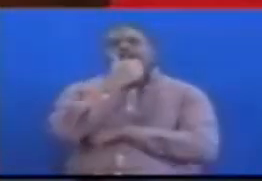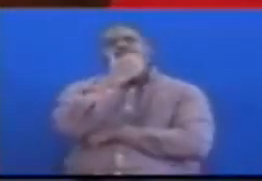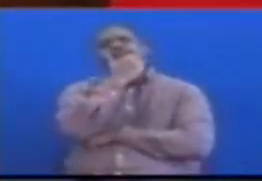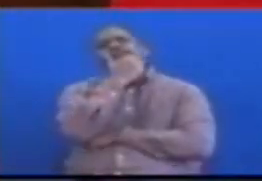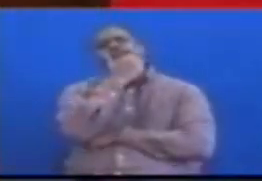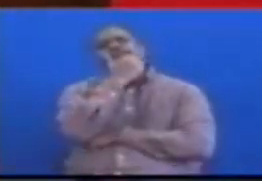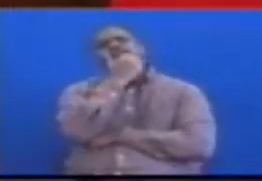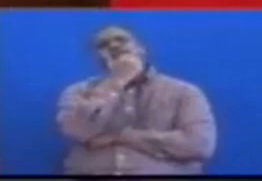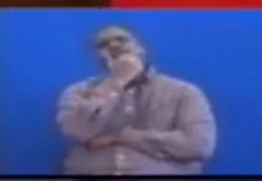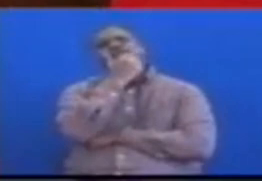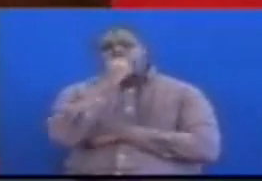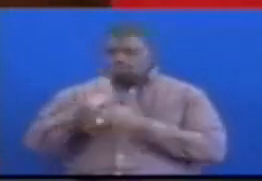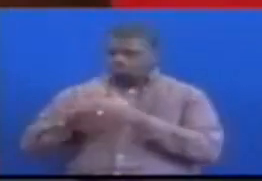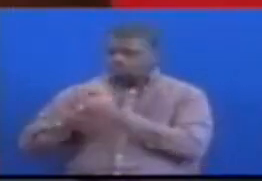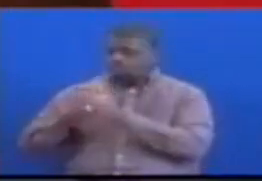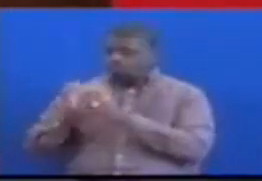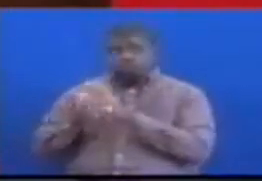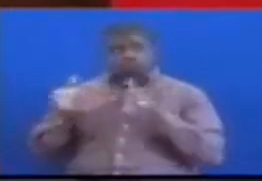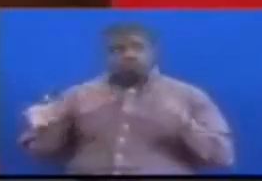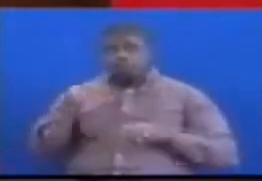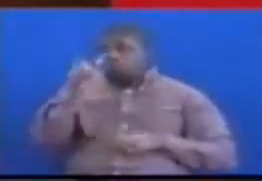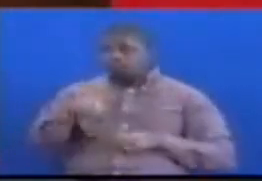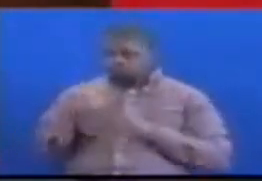na ni muunganiko mkubwa kwamba hawa ni watu